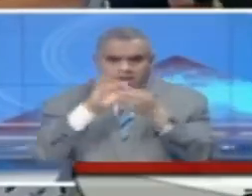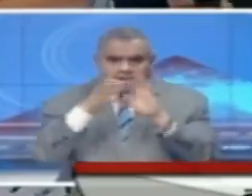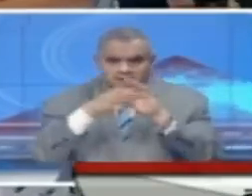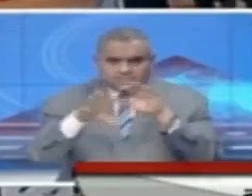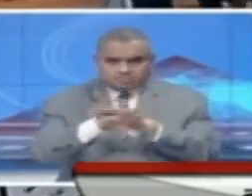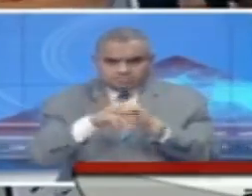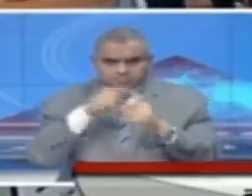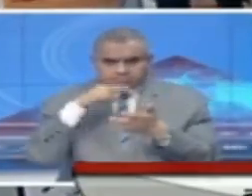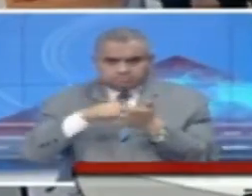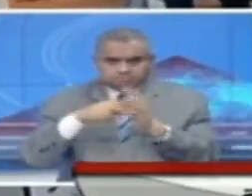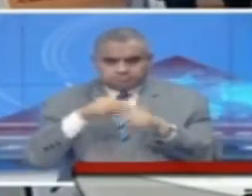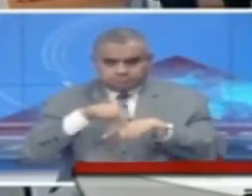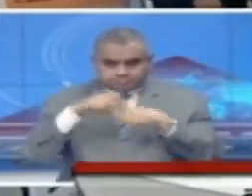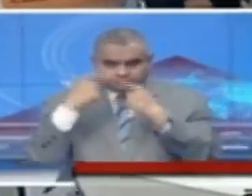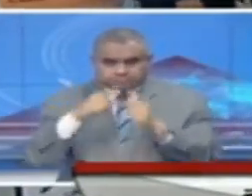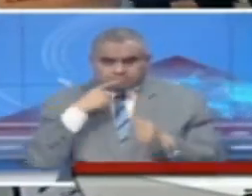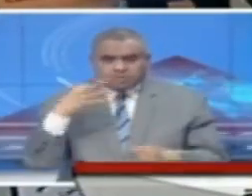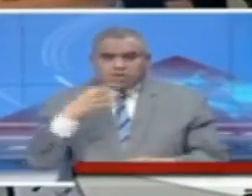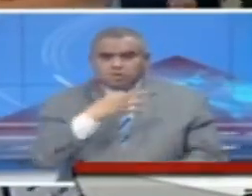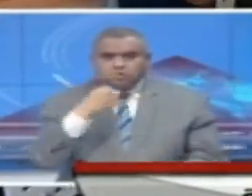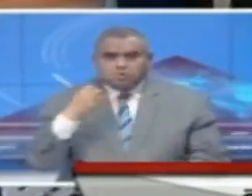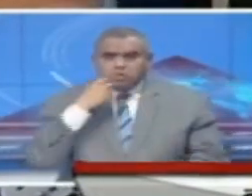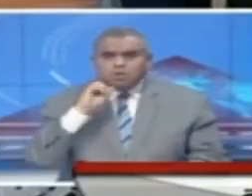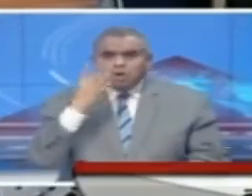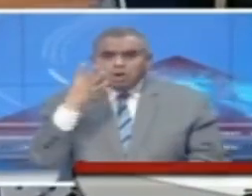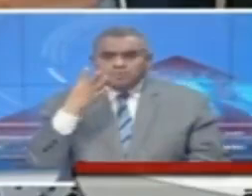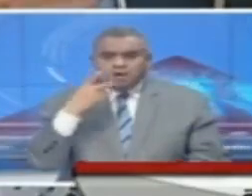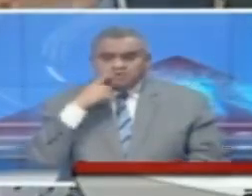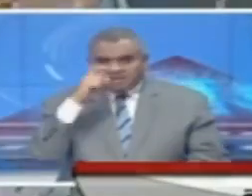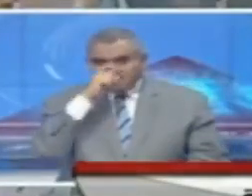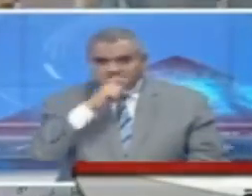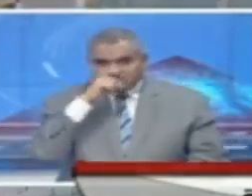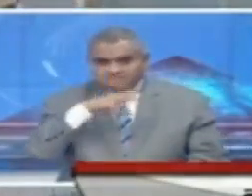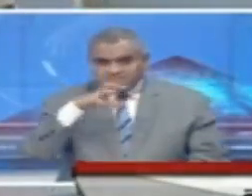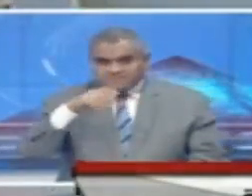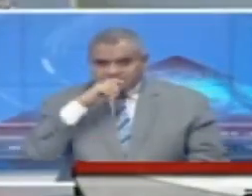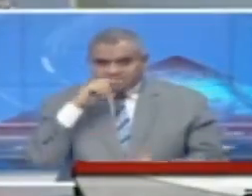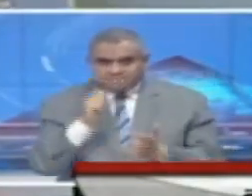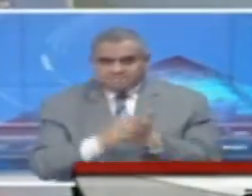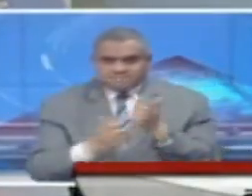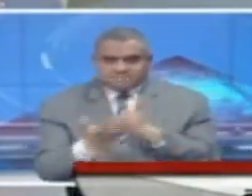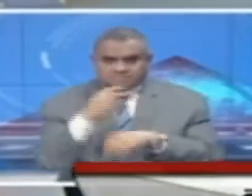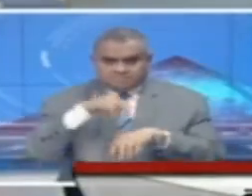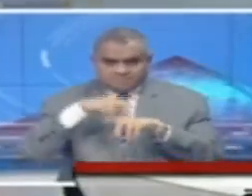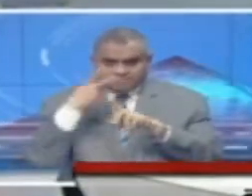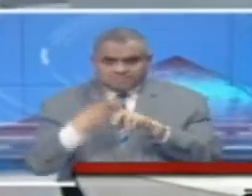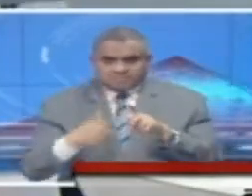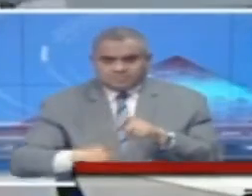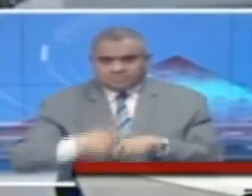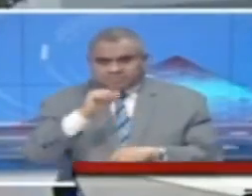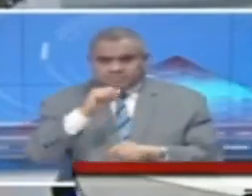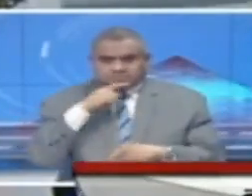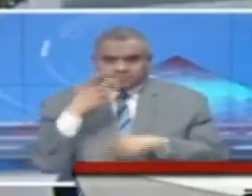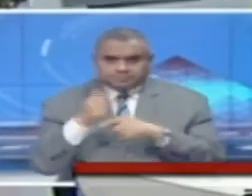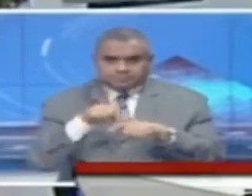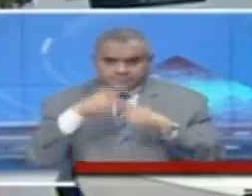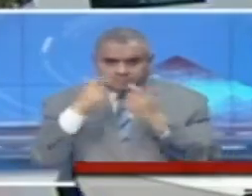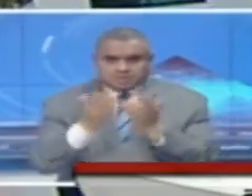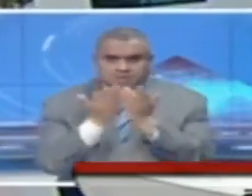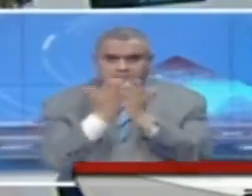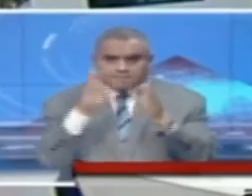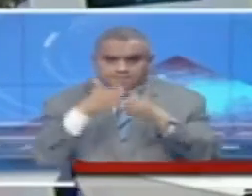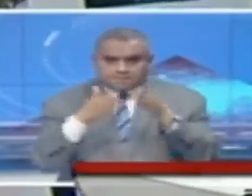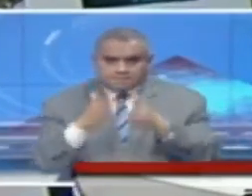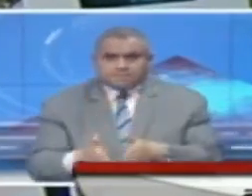في القرى الام 317 قرية ام. عملنا سيادتك 3 نماذج، وفي نموذج عبارة عن